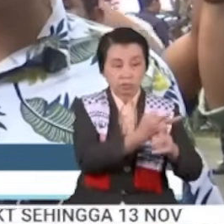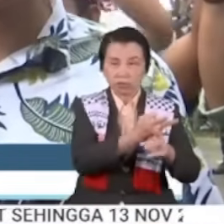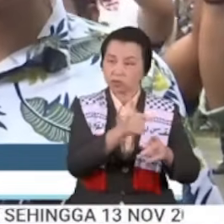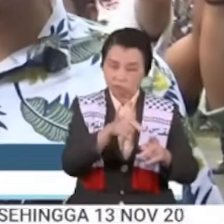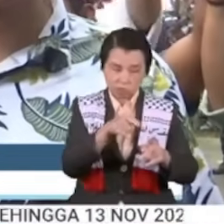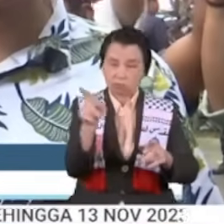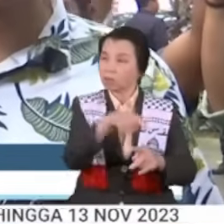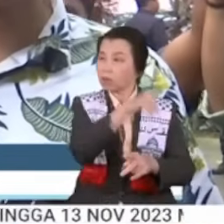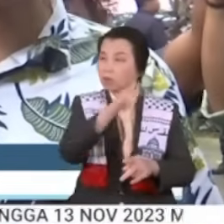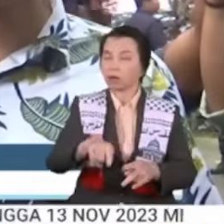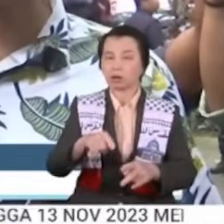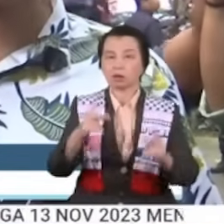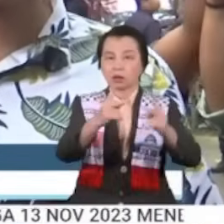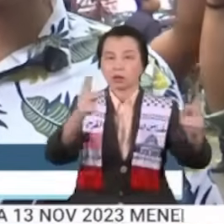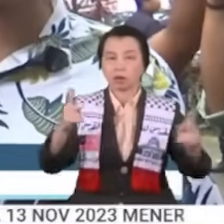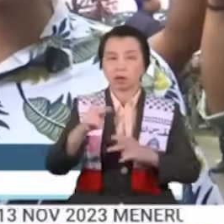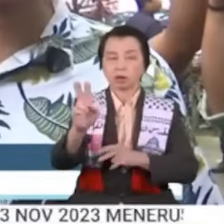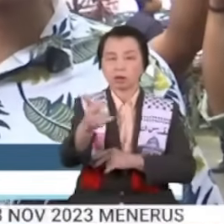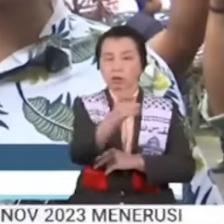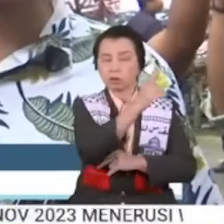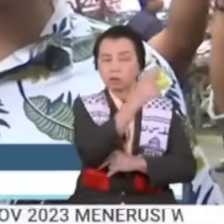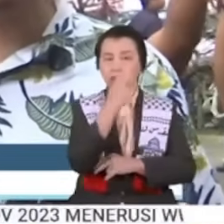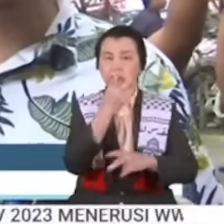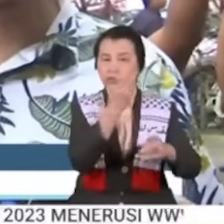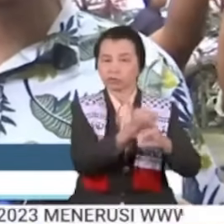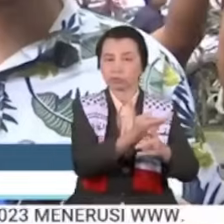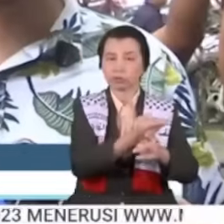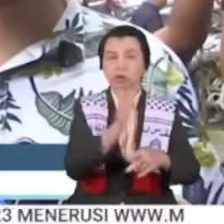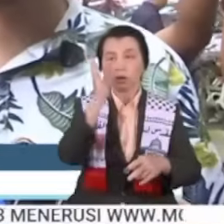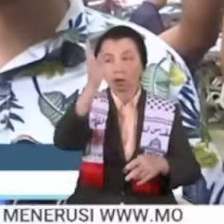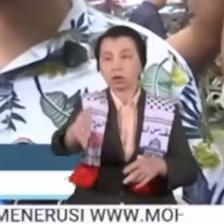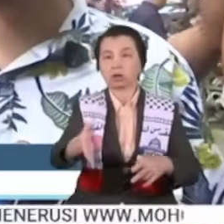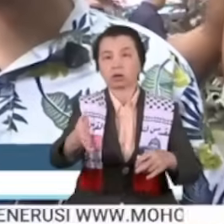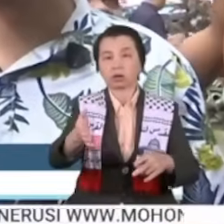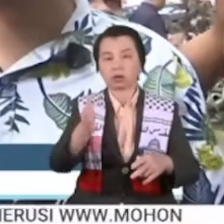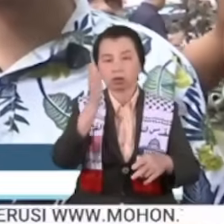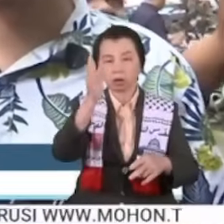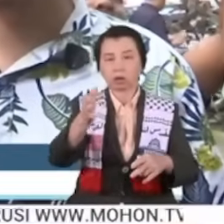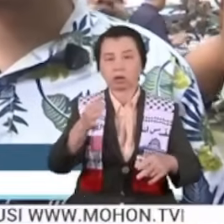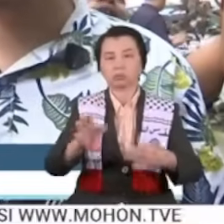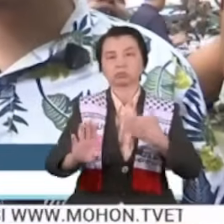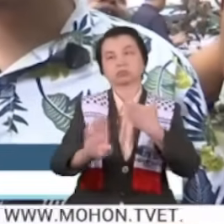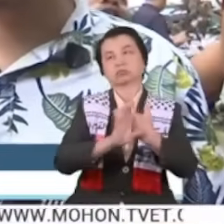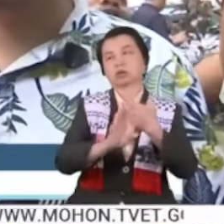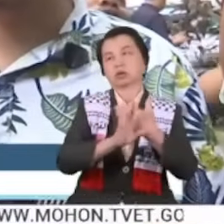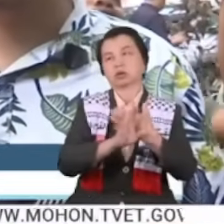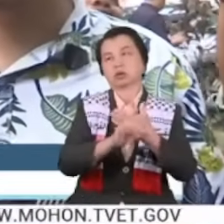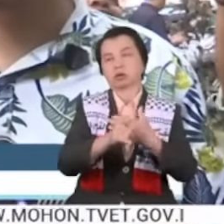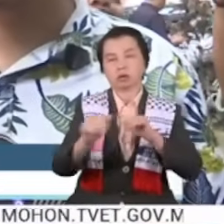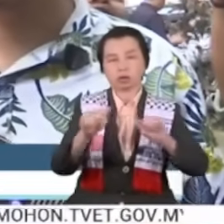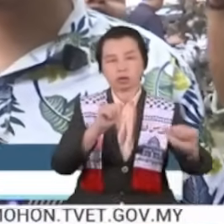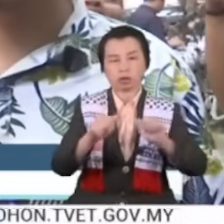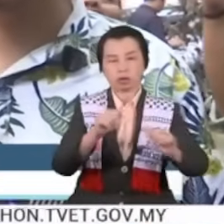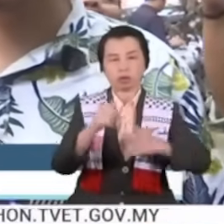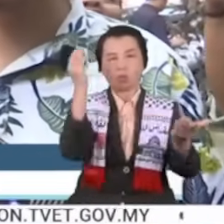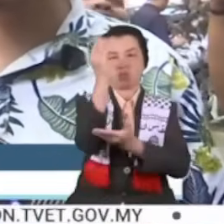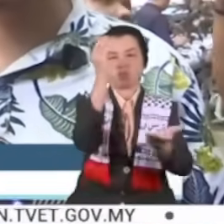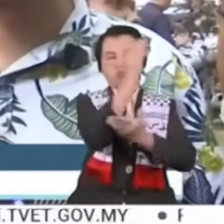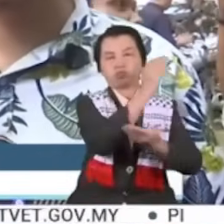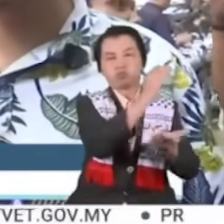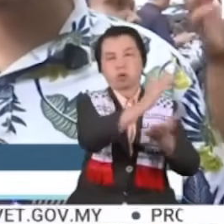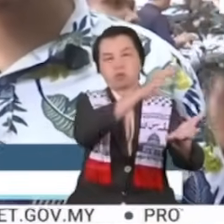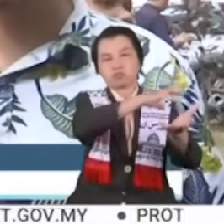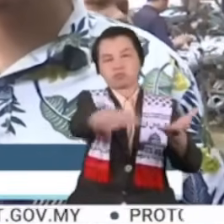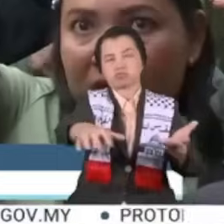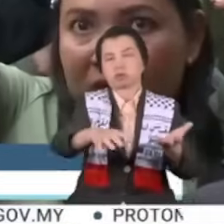berlaku kawasan-kawasan hutan simpan di Kelantan ni dia akan terdedah kepada aktiviti kemusnahan